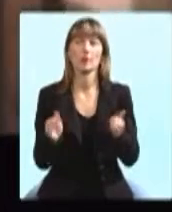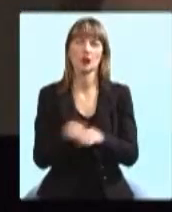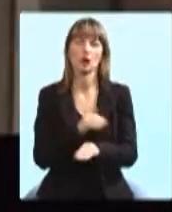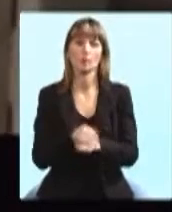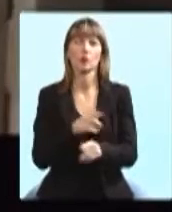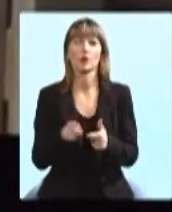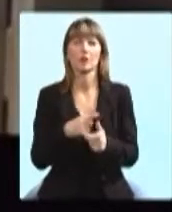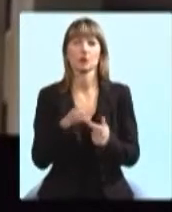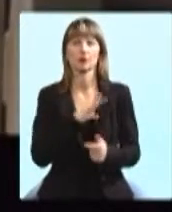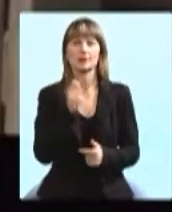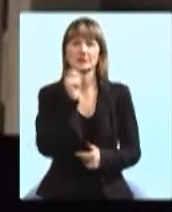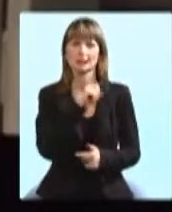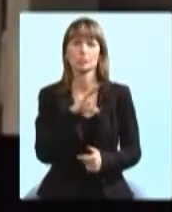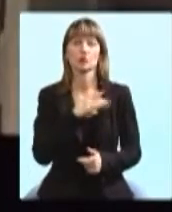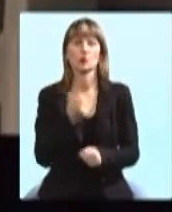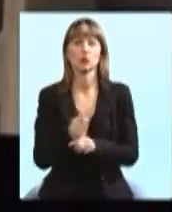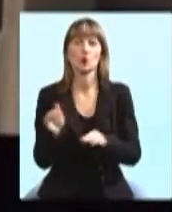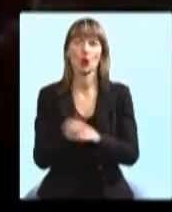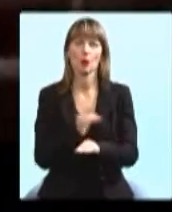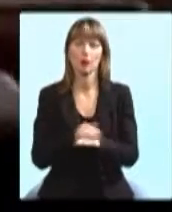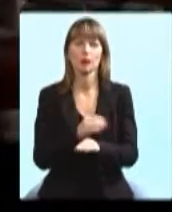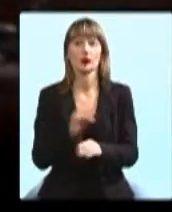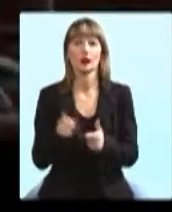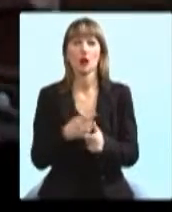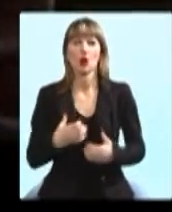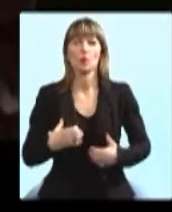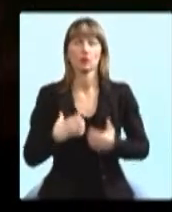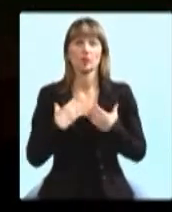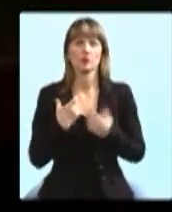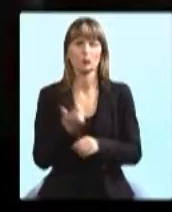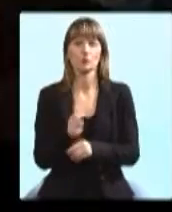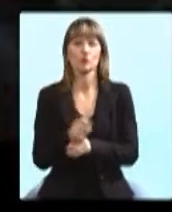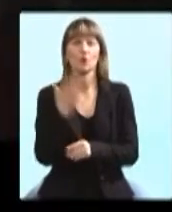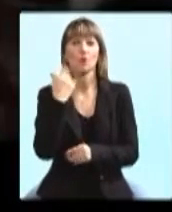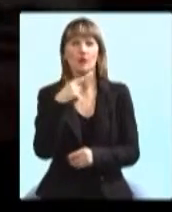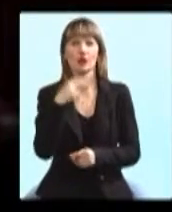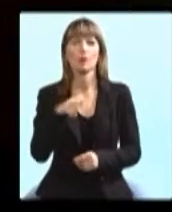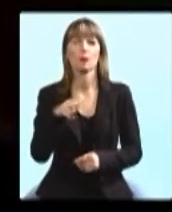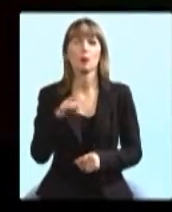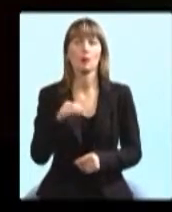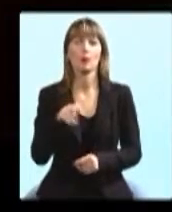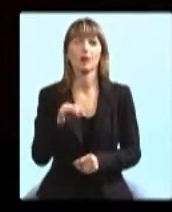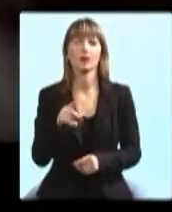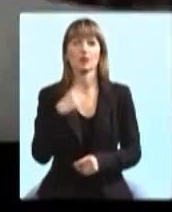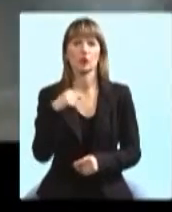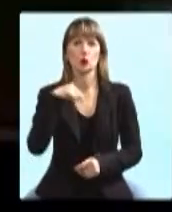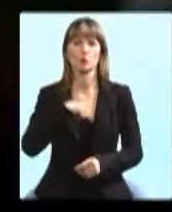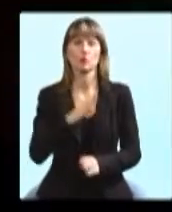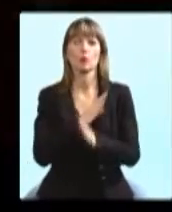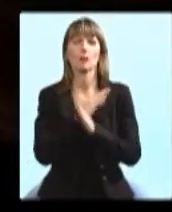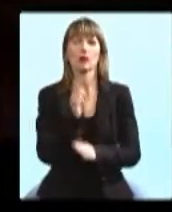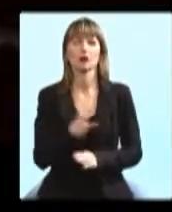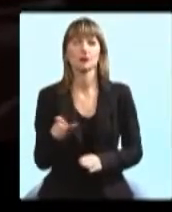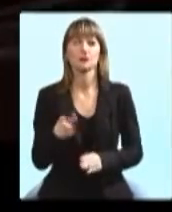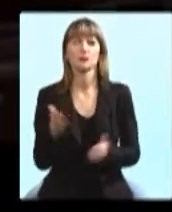дуже страшними або ж дуже добрими і милими. Коли говорять про привидів, зазвичай мають на увазі душі померлих людей.